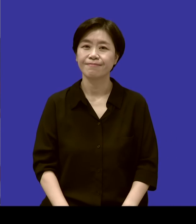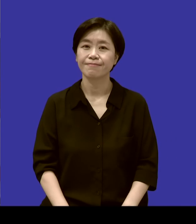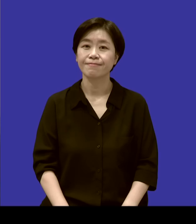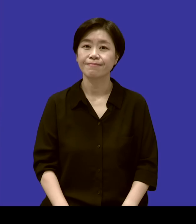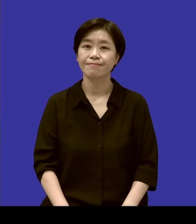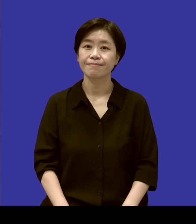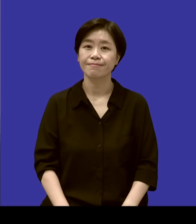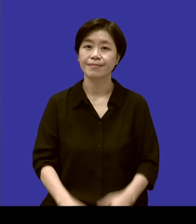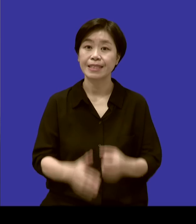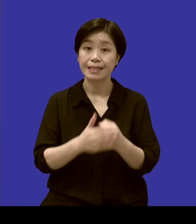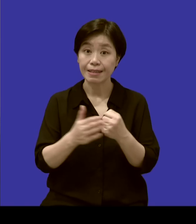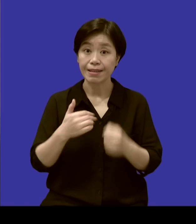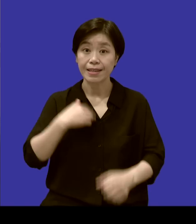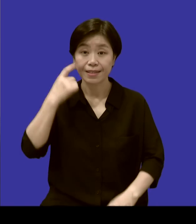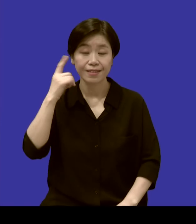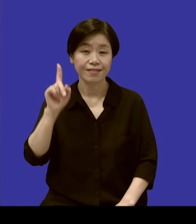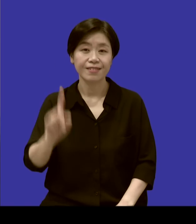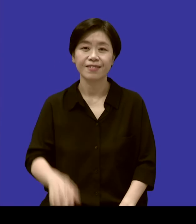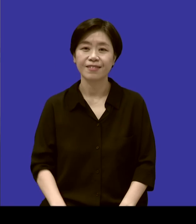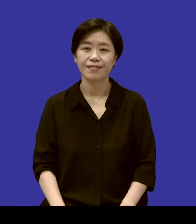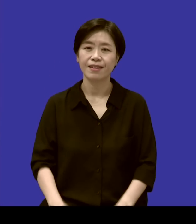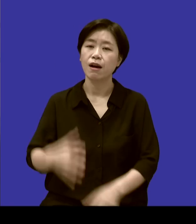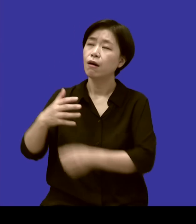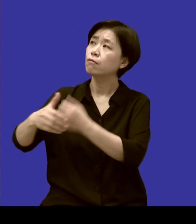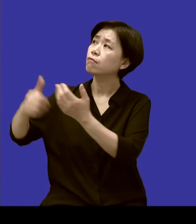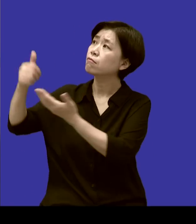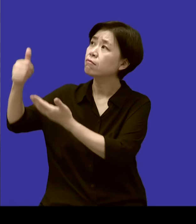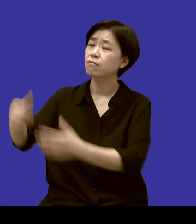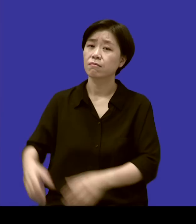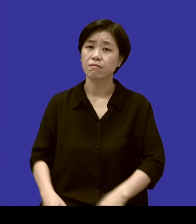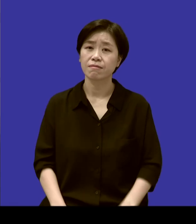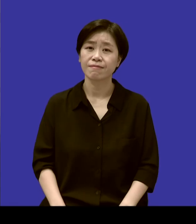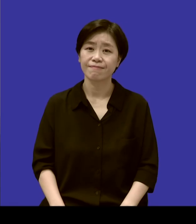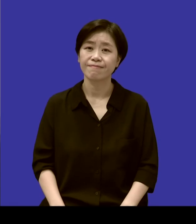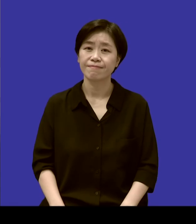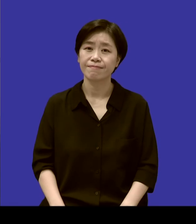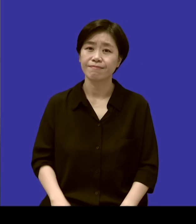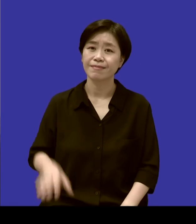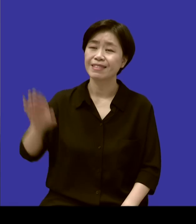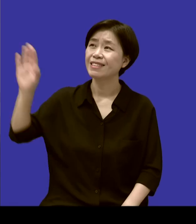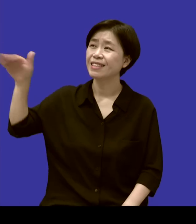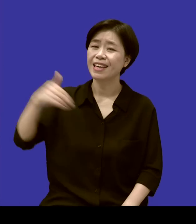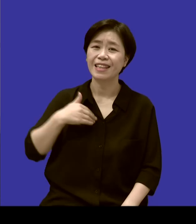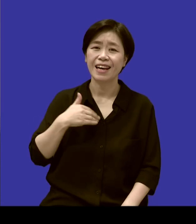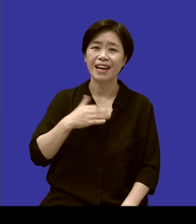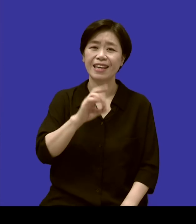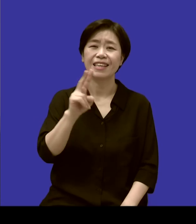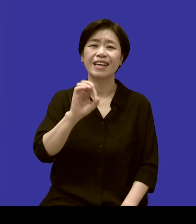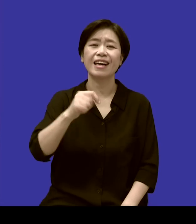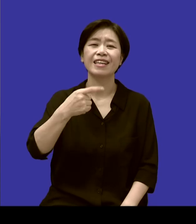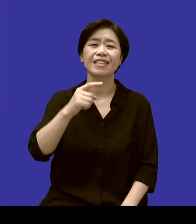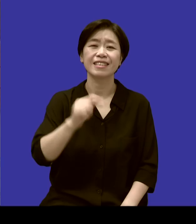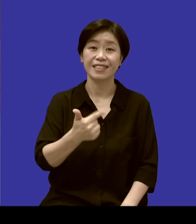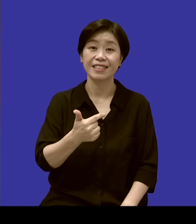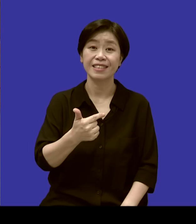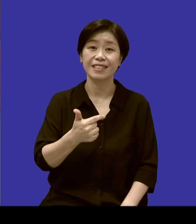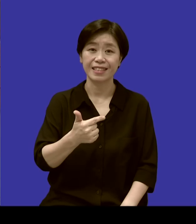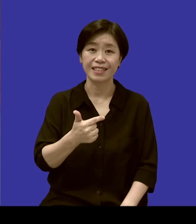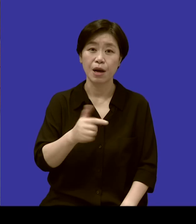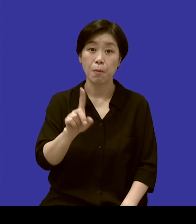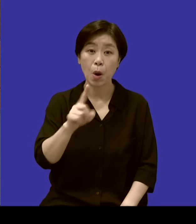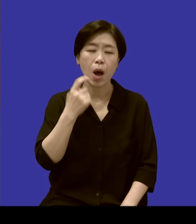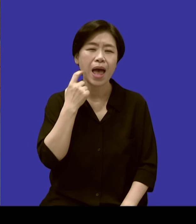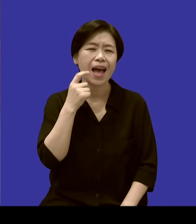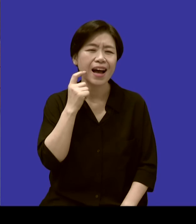예. 그래서 내가 어떤 생각을 했냐면 하나님 저는 양은 알루미늄 신앙인가 봐요.